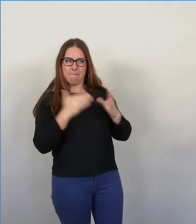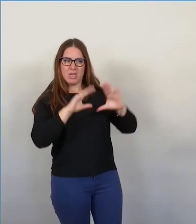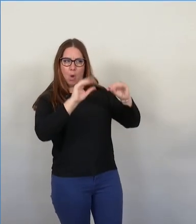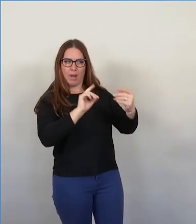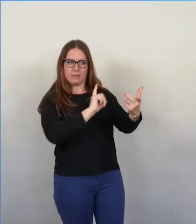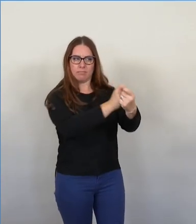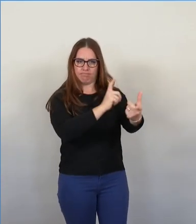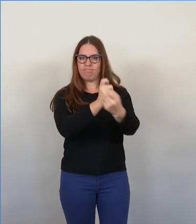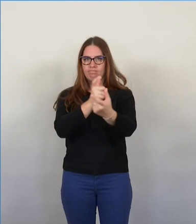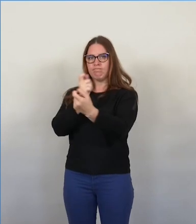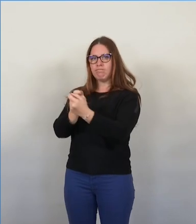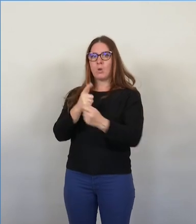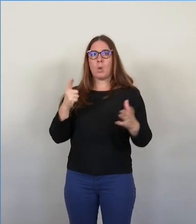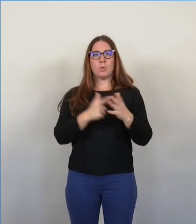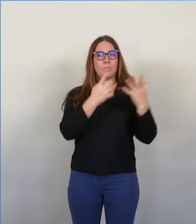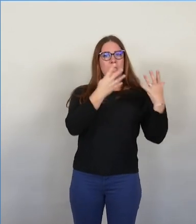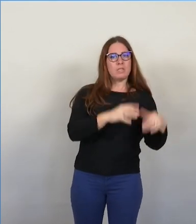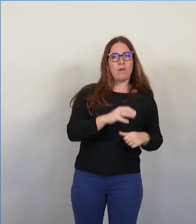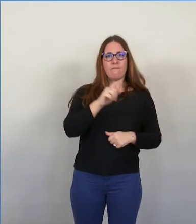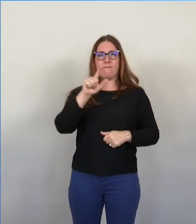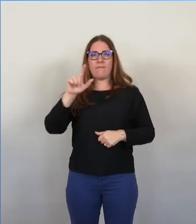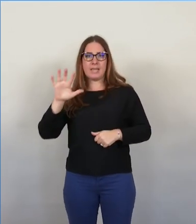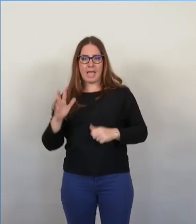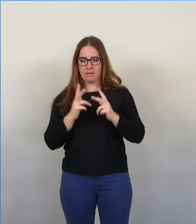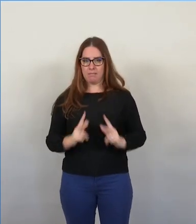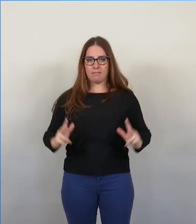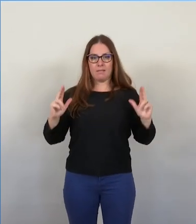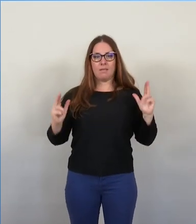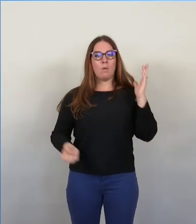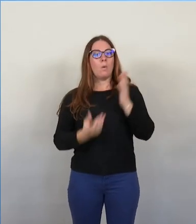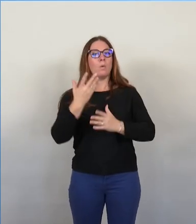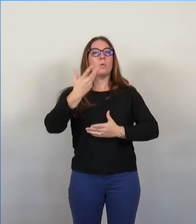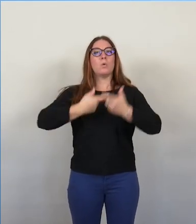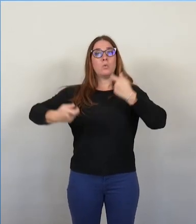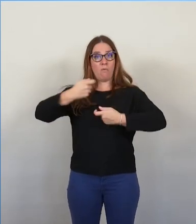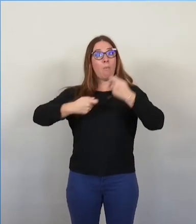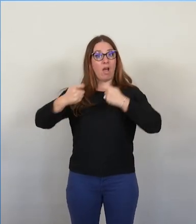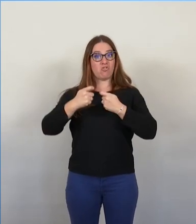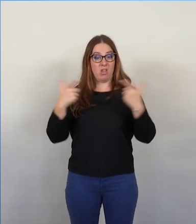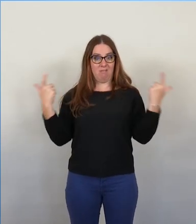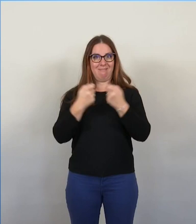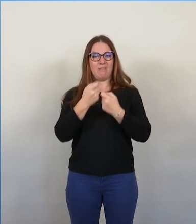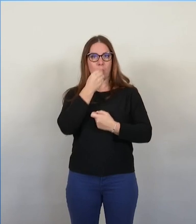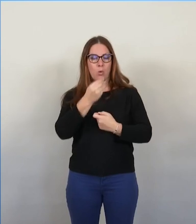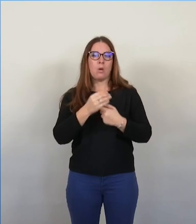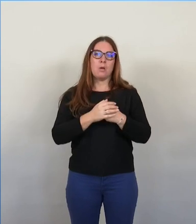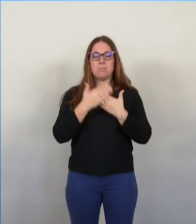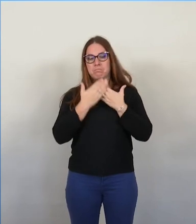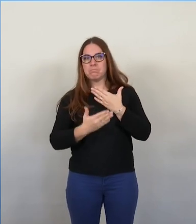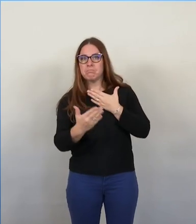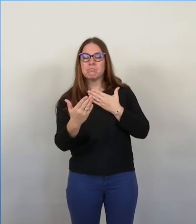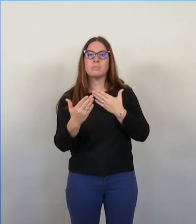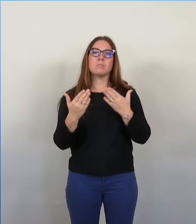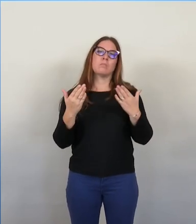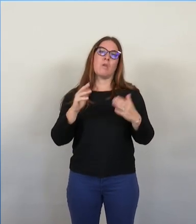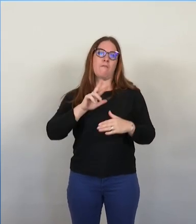entre 2019 et 2025 grâce à un nouveau marché donc qui couvre cette période nous aurons